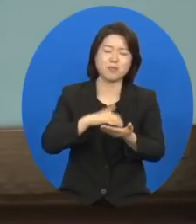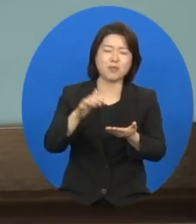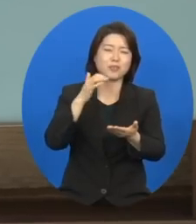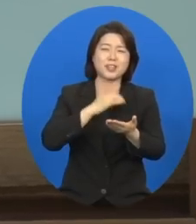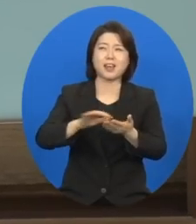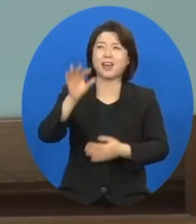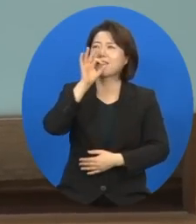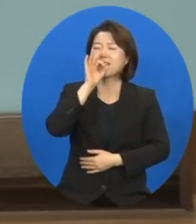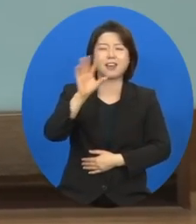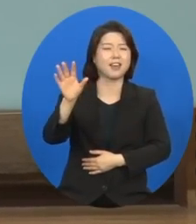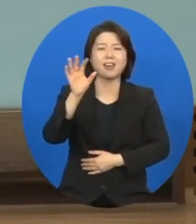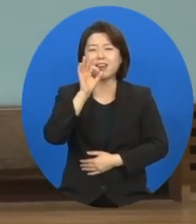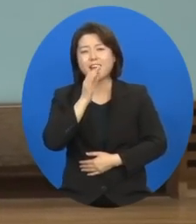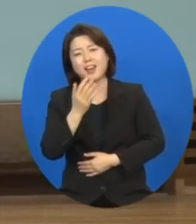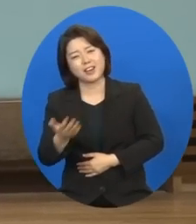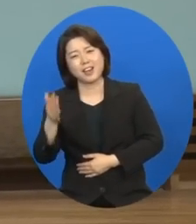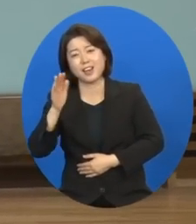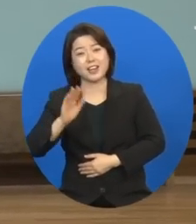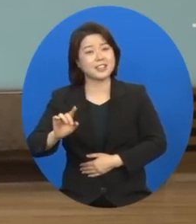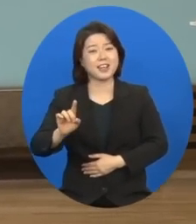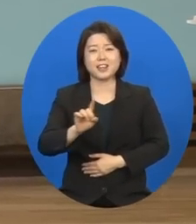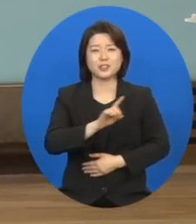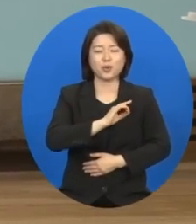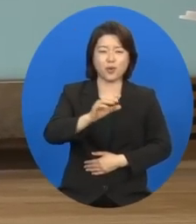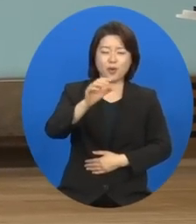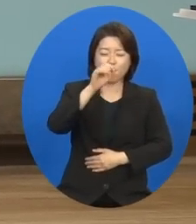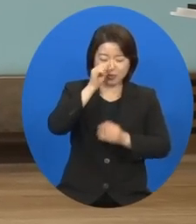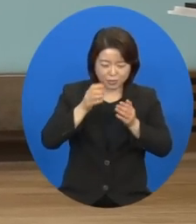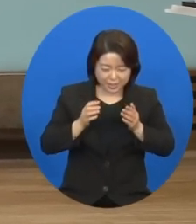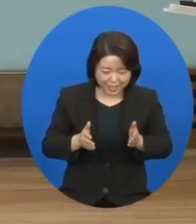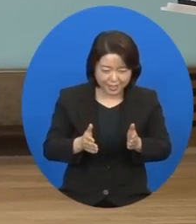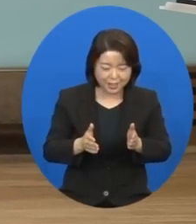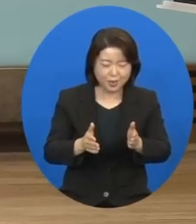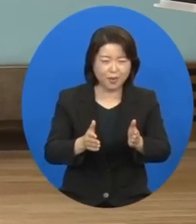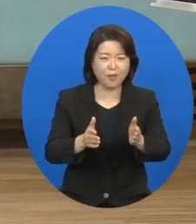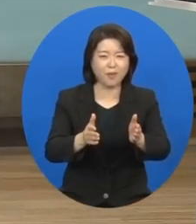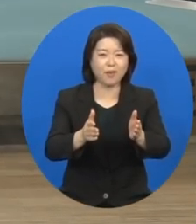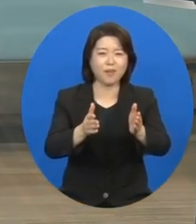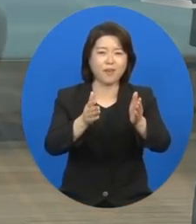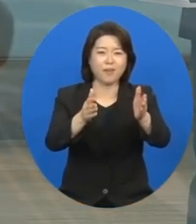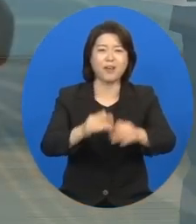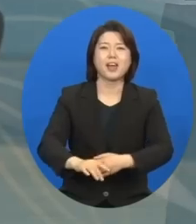증명 못하나. 가장 좋은 길로